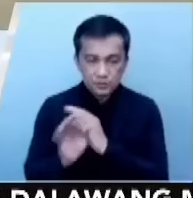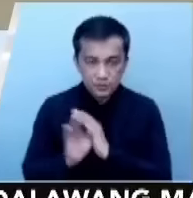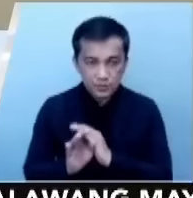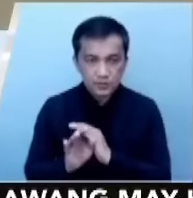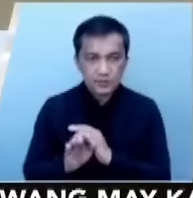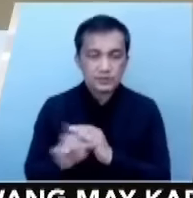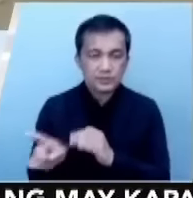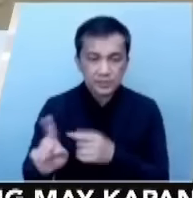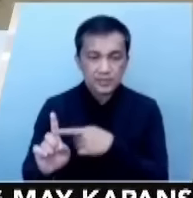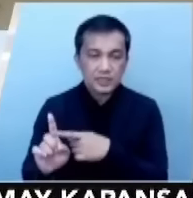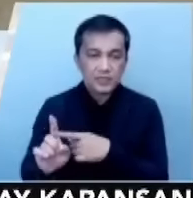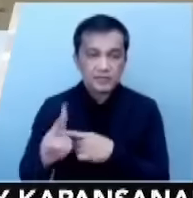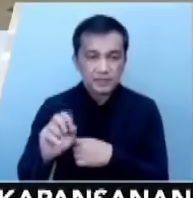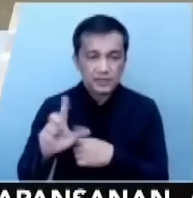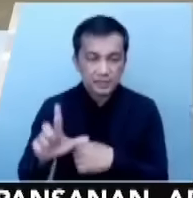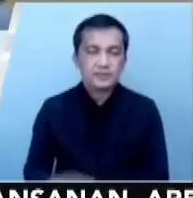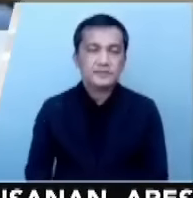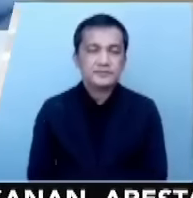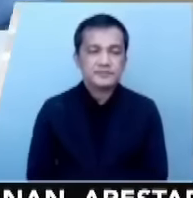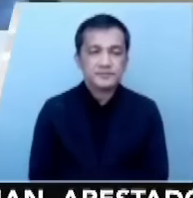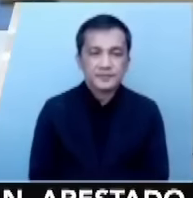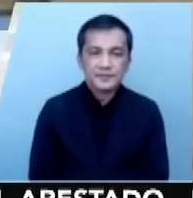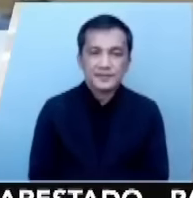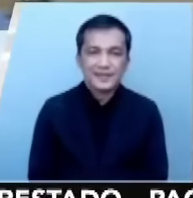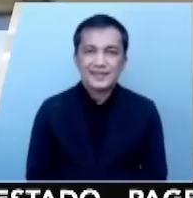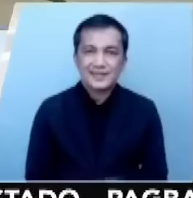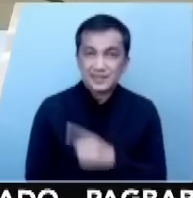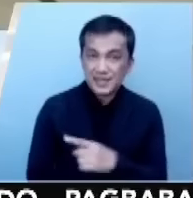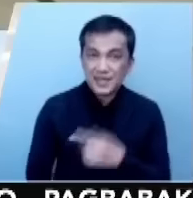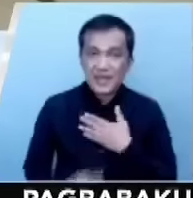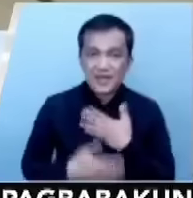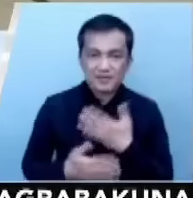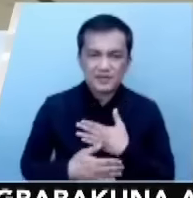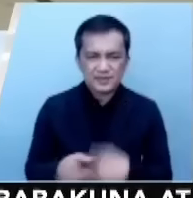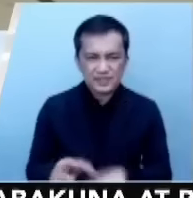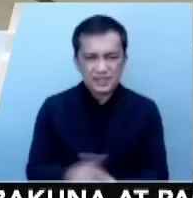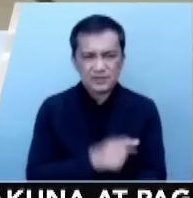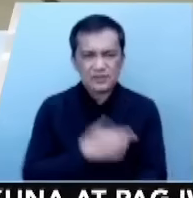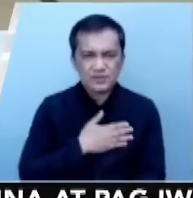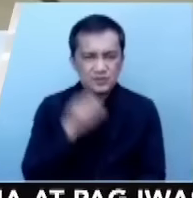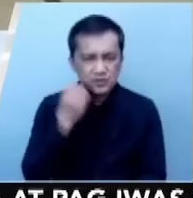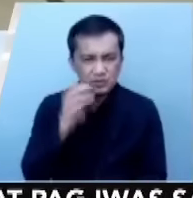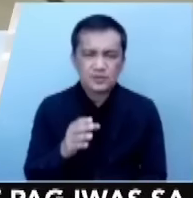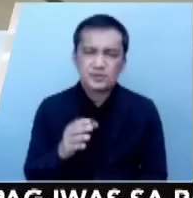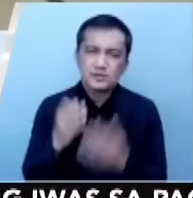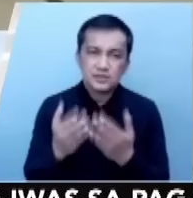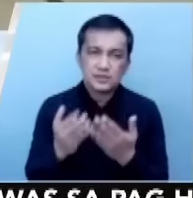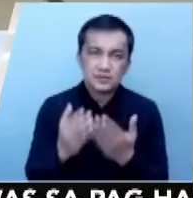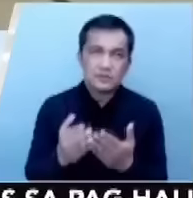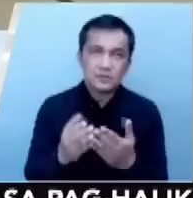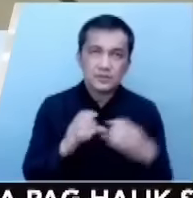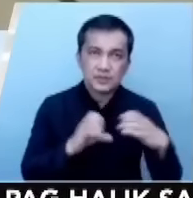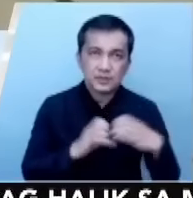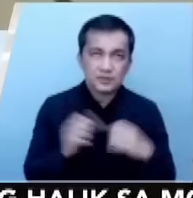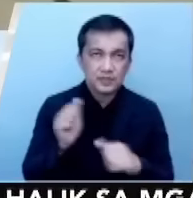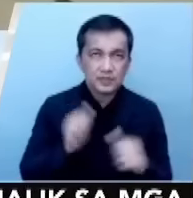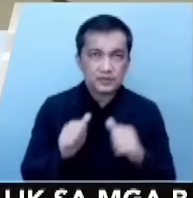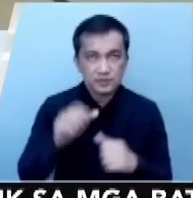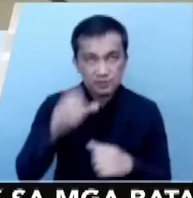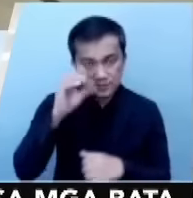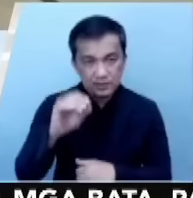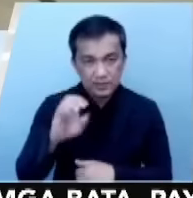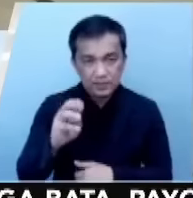Vergel. Masaya po kasi matagal na rin pong gustong umuwi, ma'am. Maraming salamat po sa kapuso, Action Man po, kay Sir Emil Sumangal